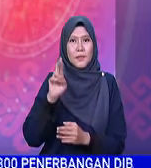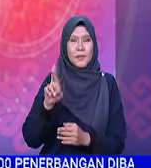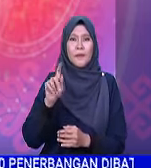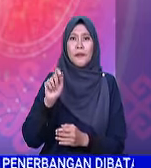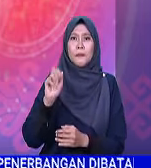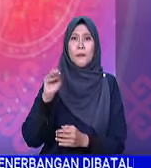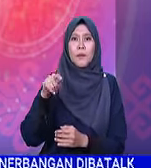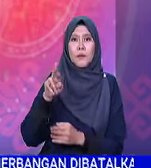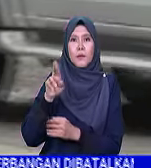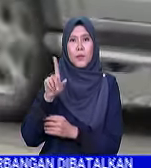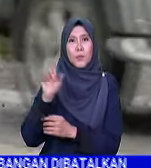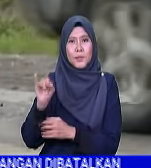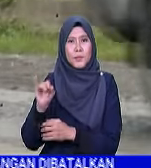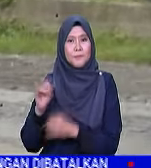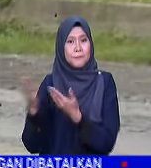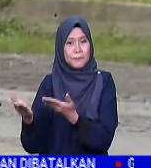Tamparoli. Silakan.